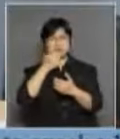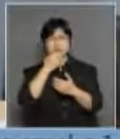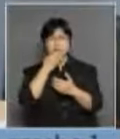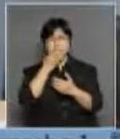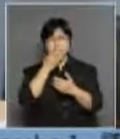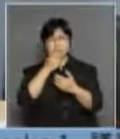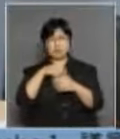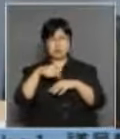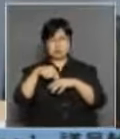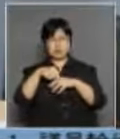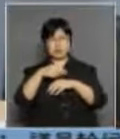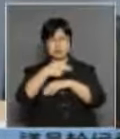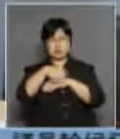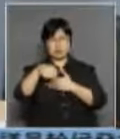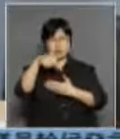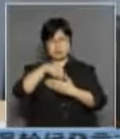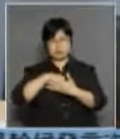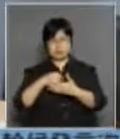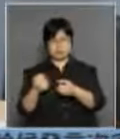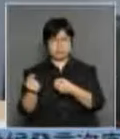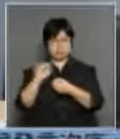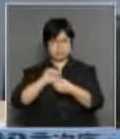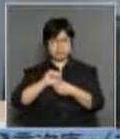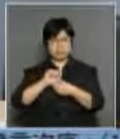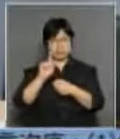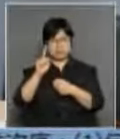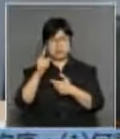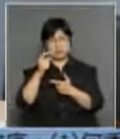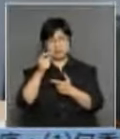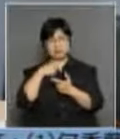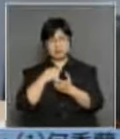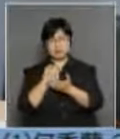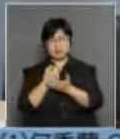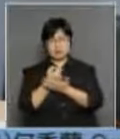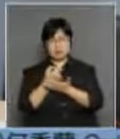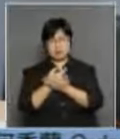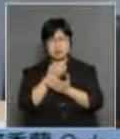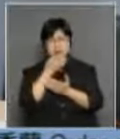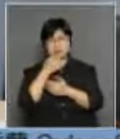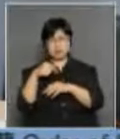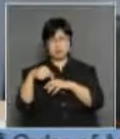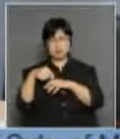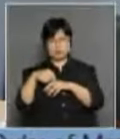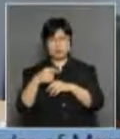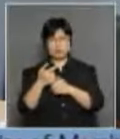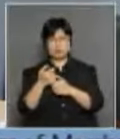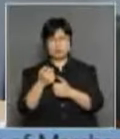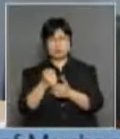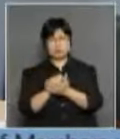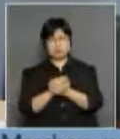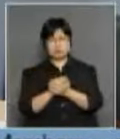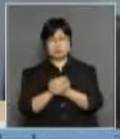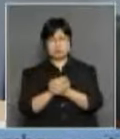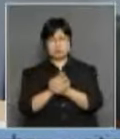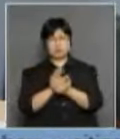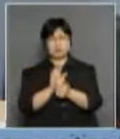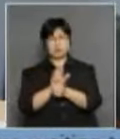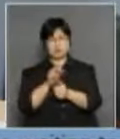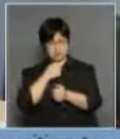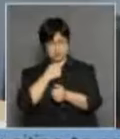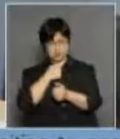劃嘅基礎上咧，增加一項特惠生果金，是為有需要的長